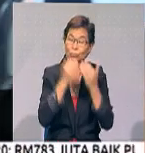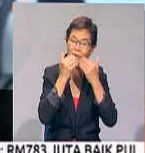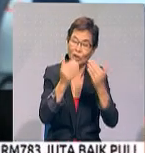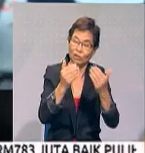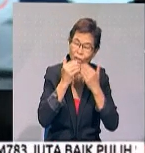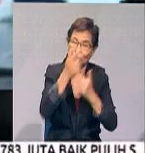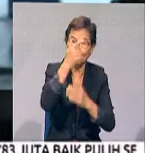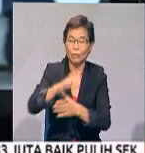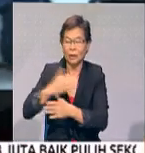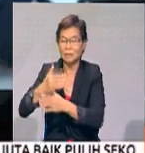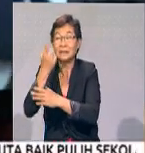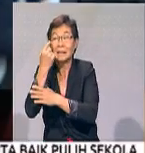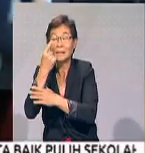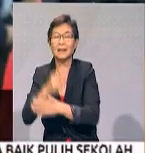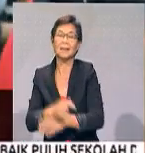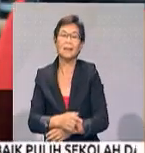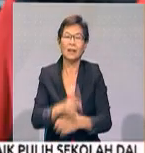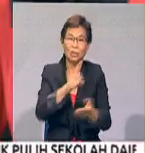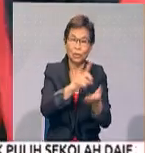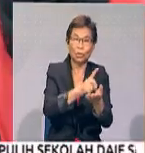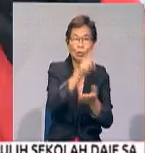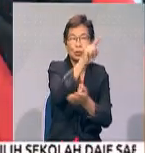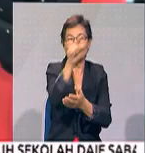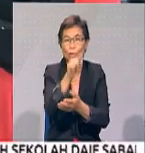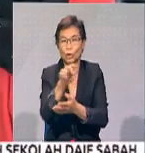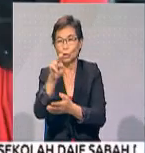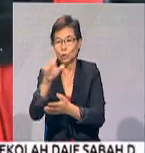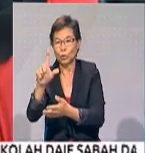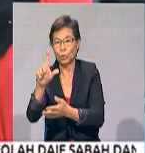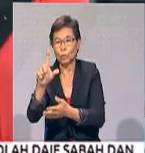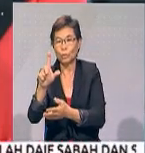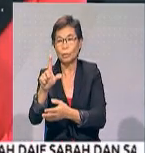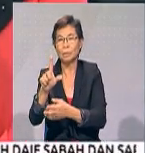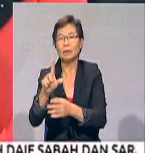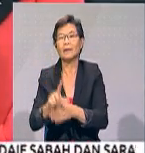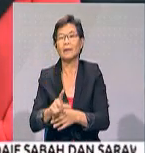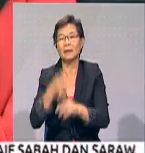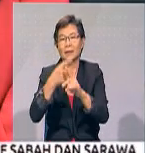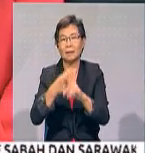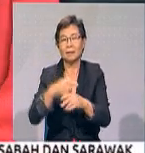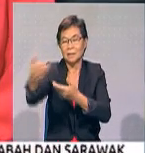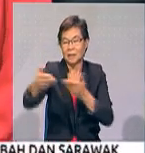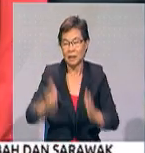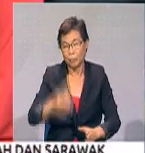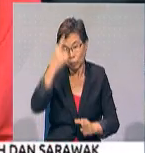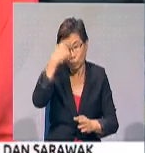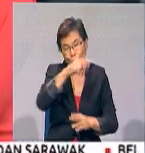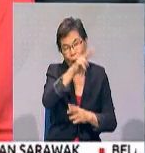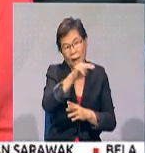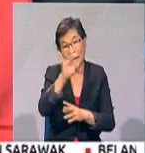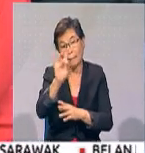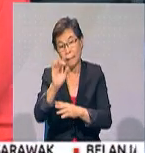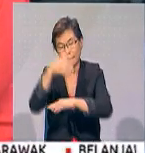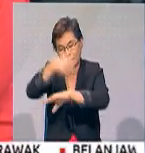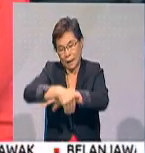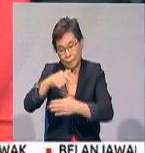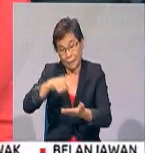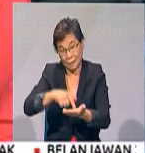atas perkongsian itu tadi. Itu dia Dr. Zulkifli Zakaria yang menjadi tetamu untuk N8 pada malam ini.